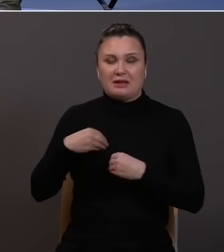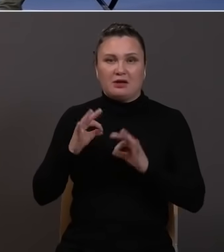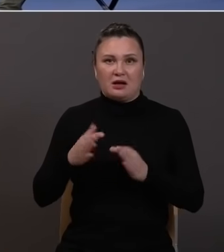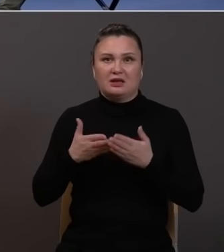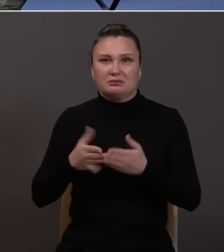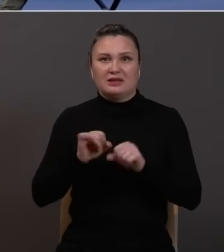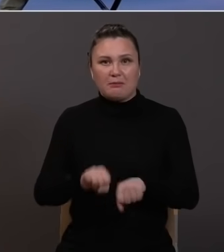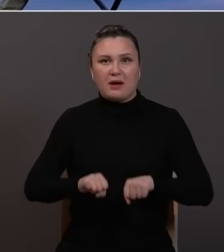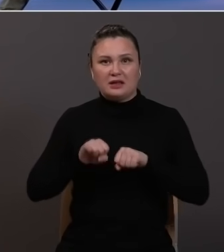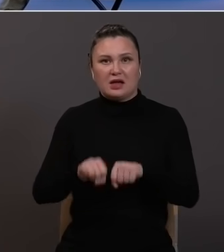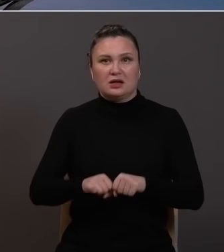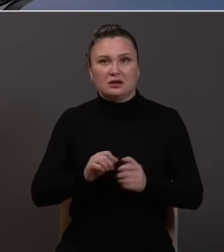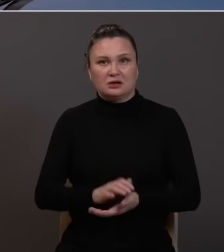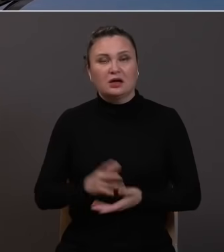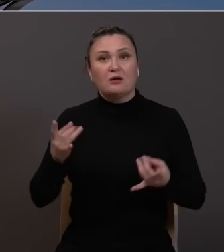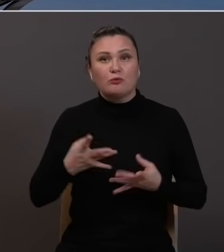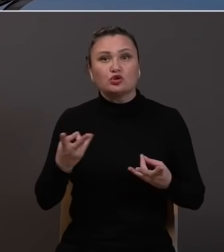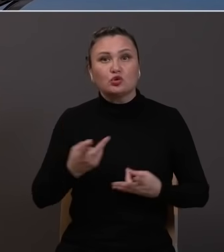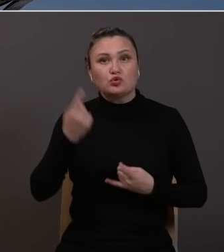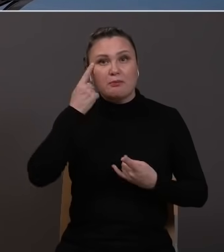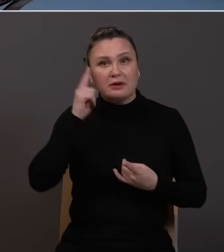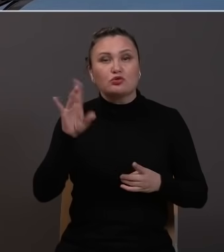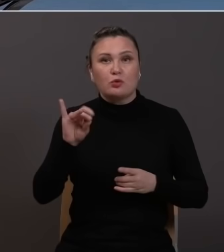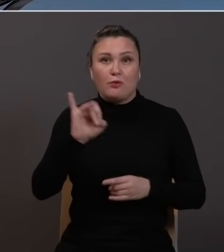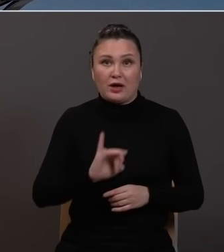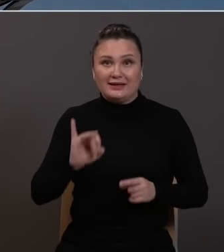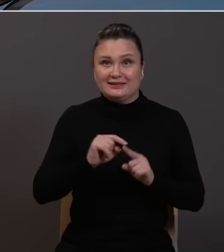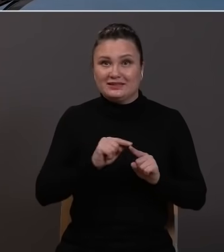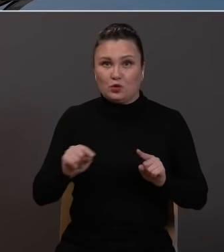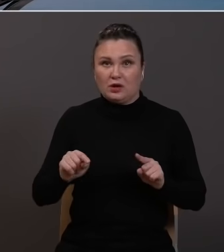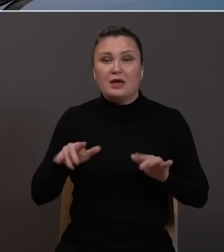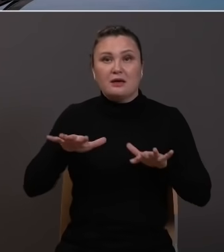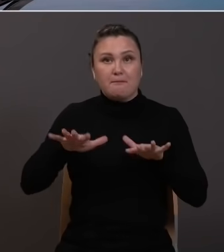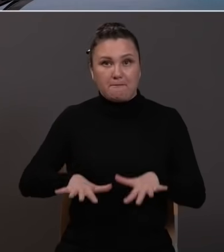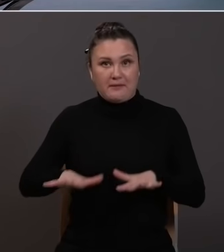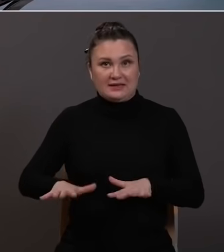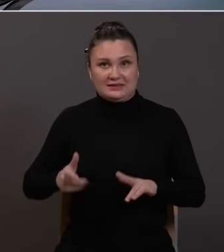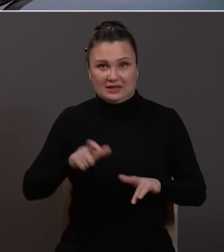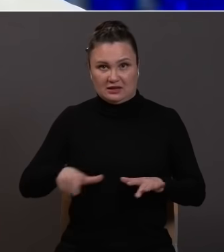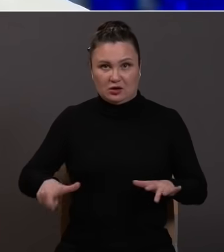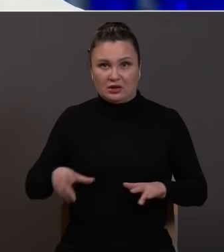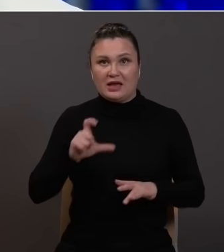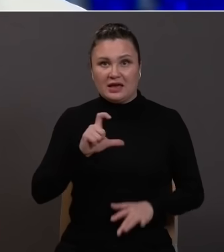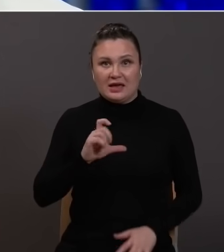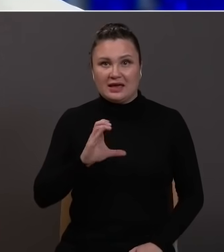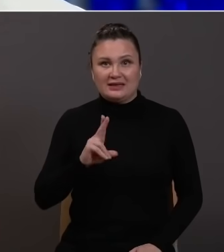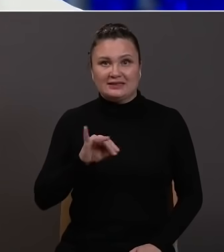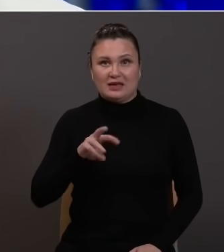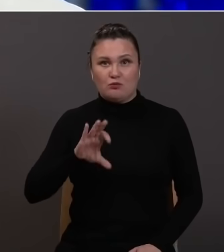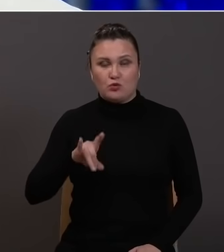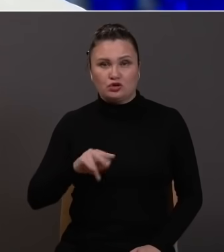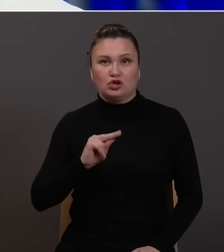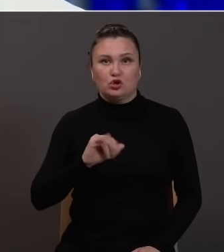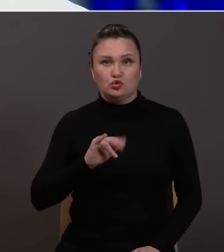байдарах. Просто нужно понимать, что по истории местные народы, эскимосы и чукчи, плавали